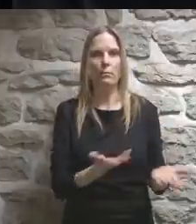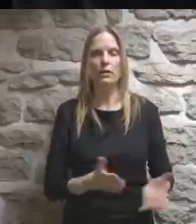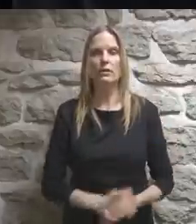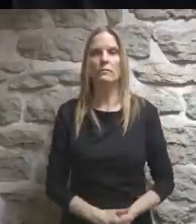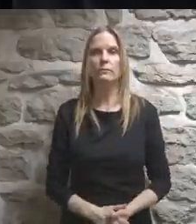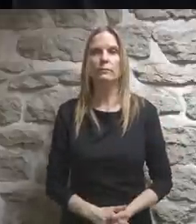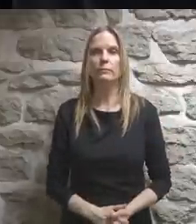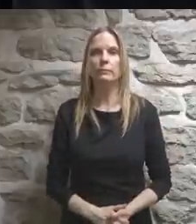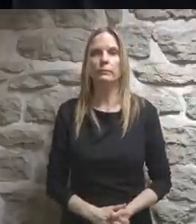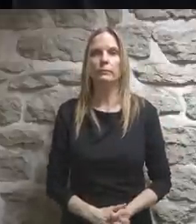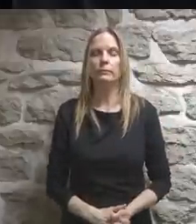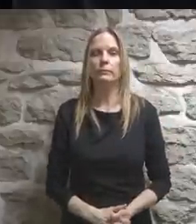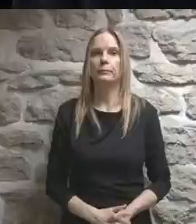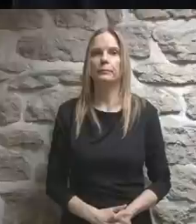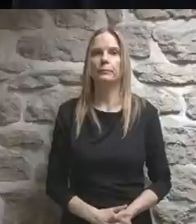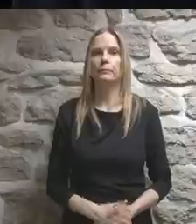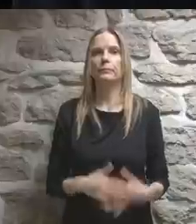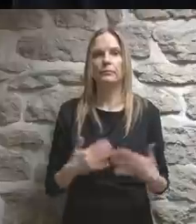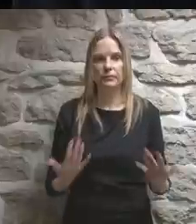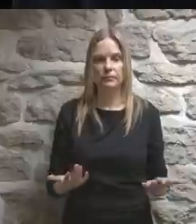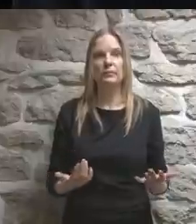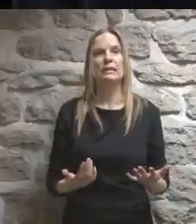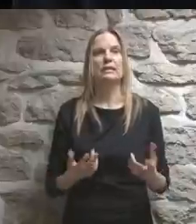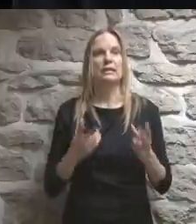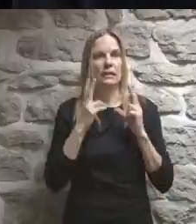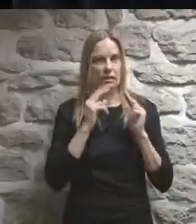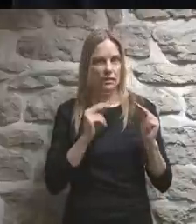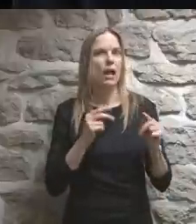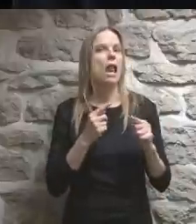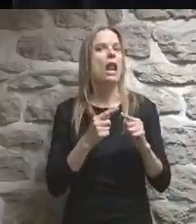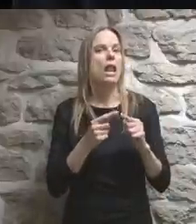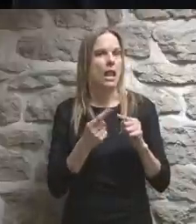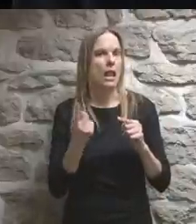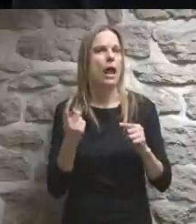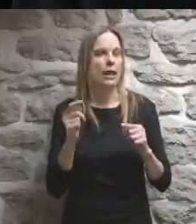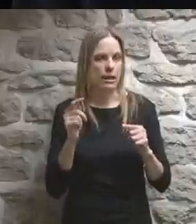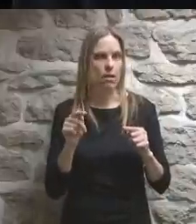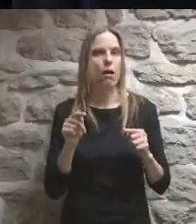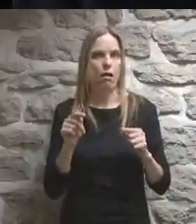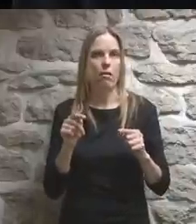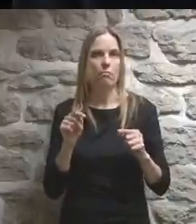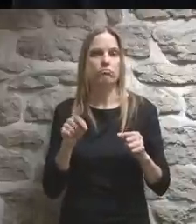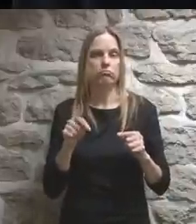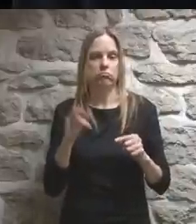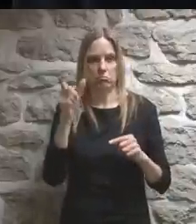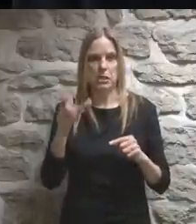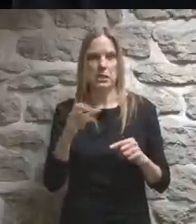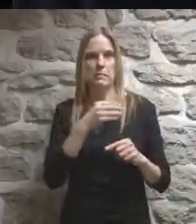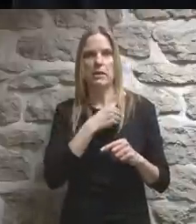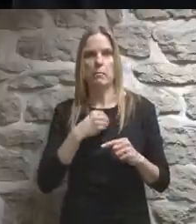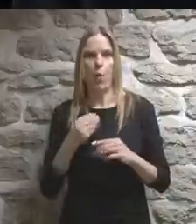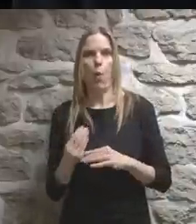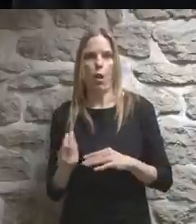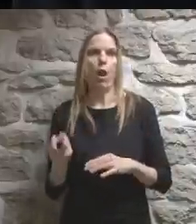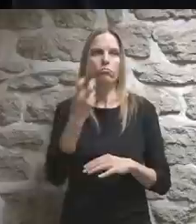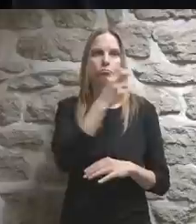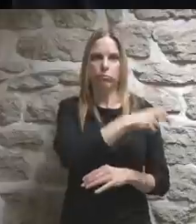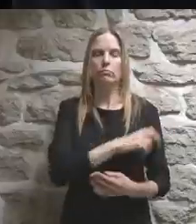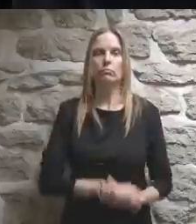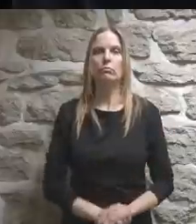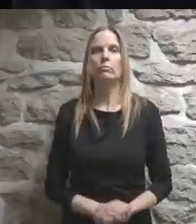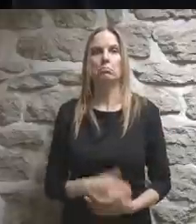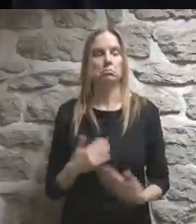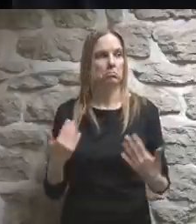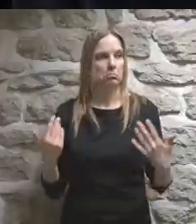olemas. Ja tõenäoliselt siis lähiajal see inimene sinna Poola ka liigub. Ja